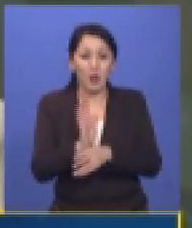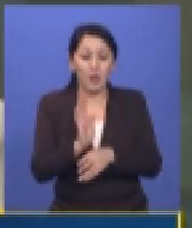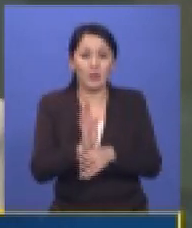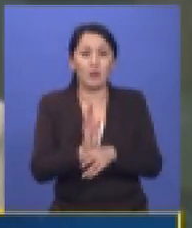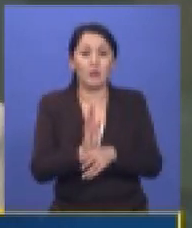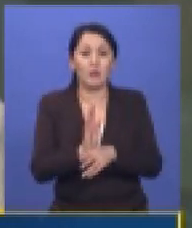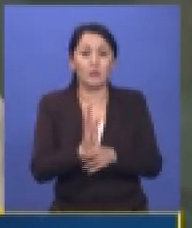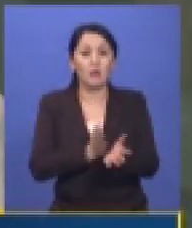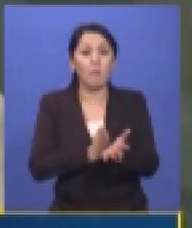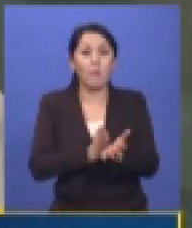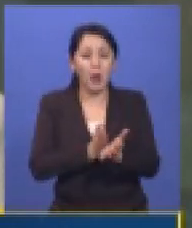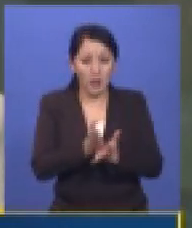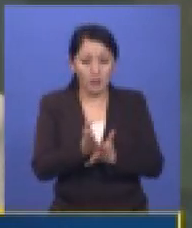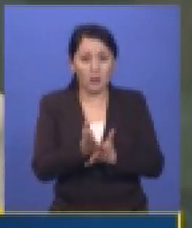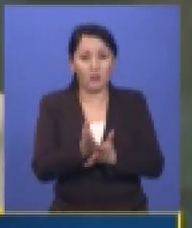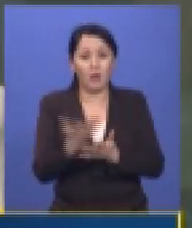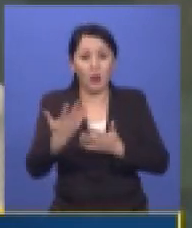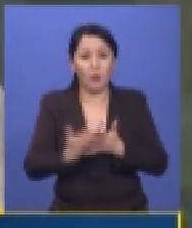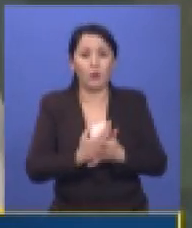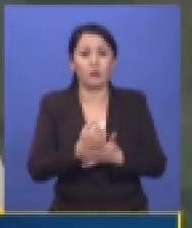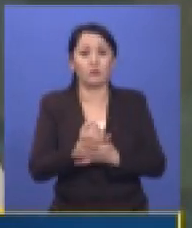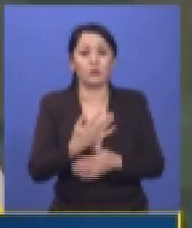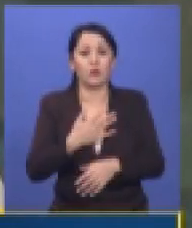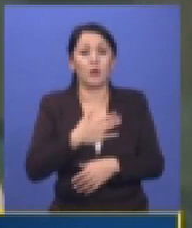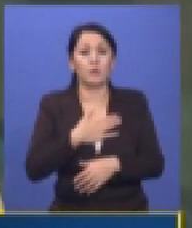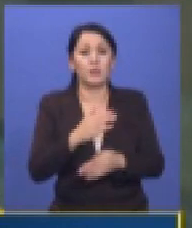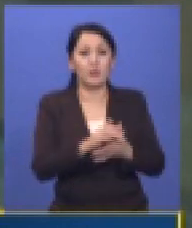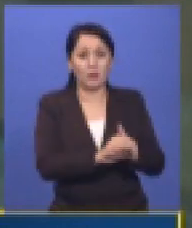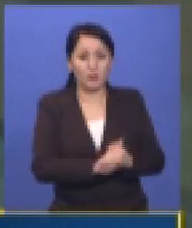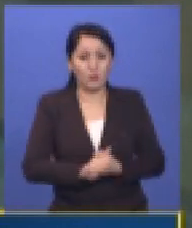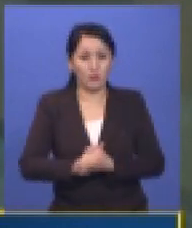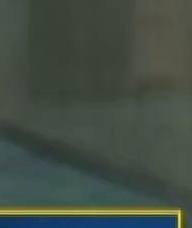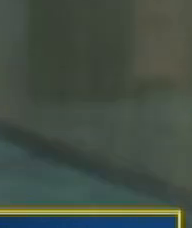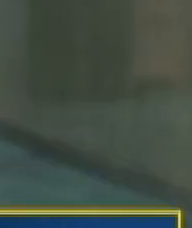соған бағыт бағдар алудың өзі ол біздің тұтастығымыздың бір көріністері.